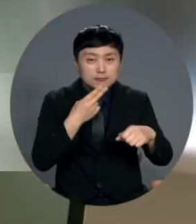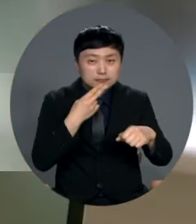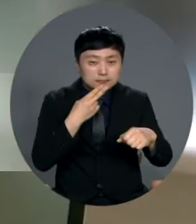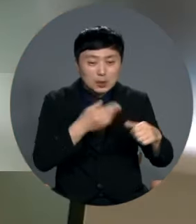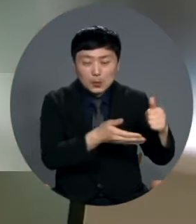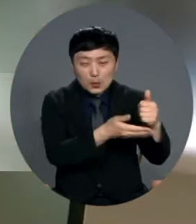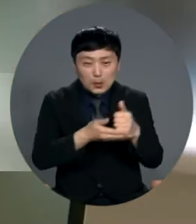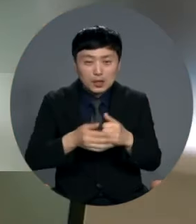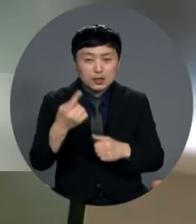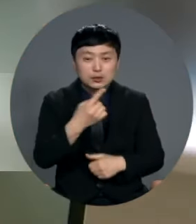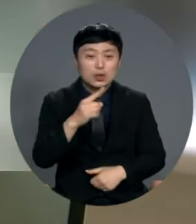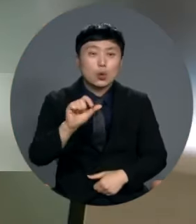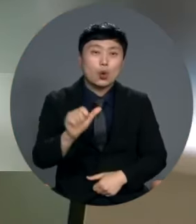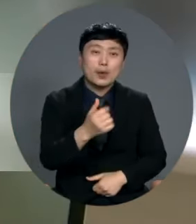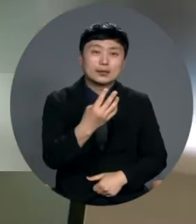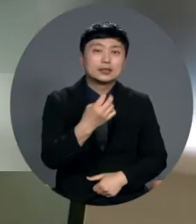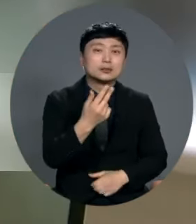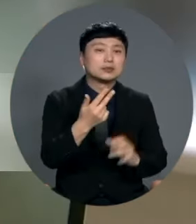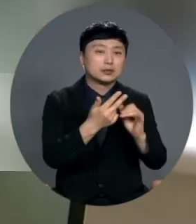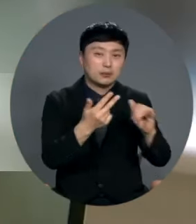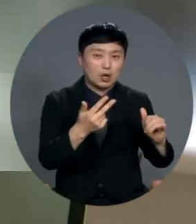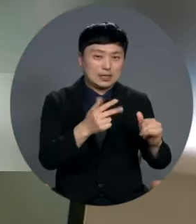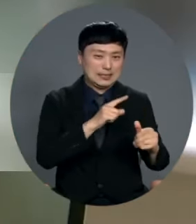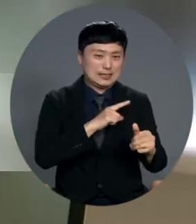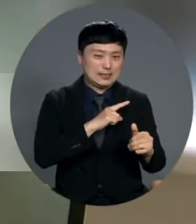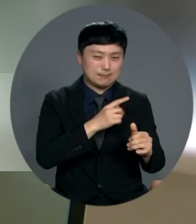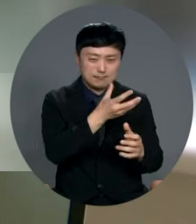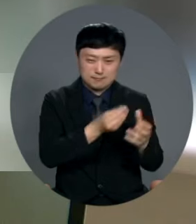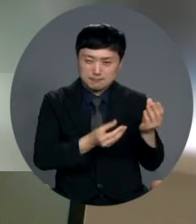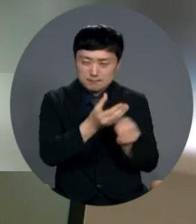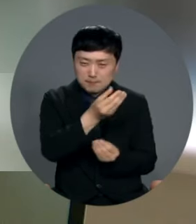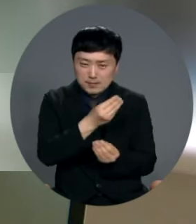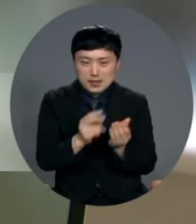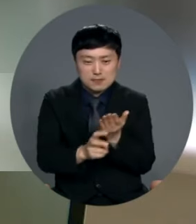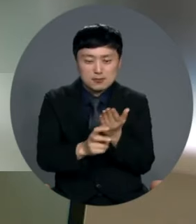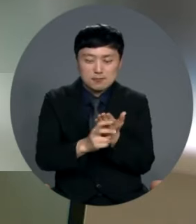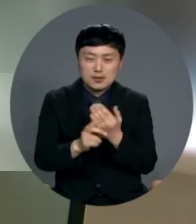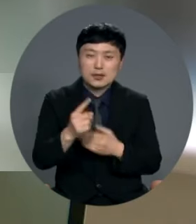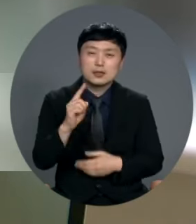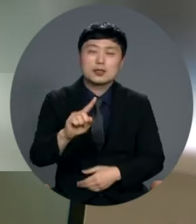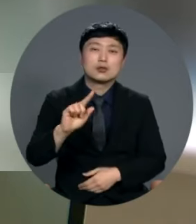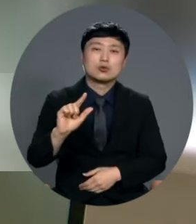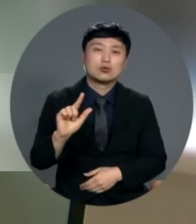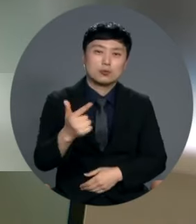고객 157명 명의의 은행예금 연계증권